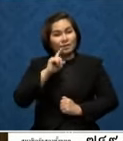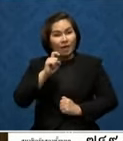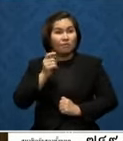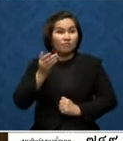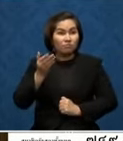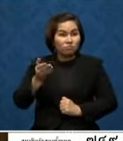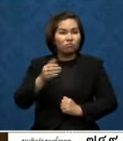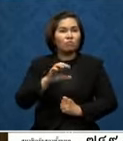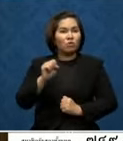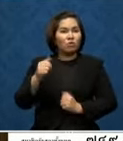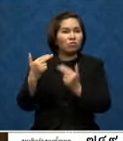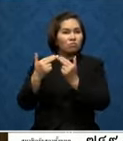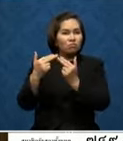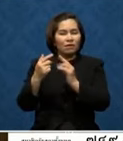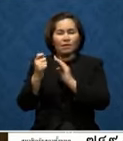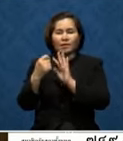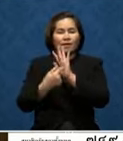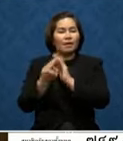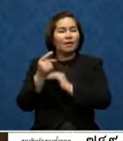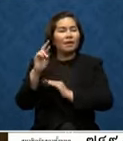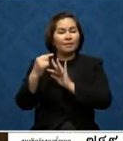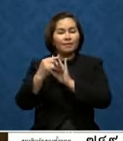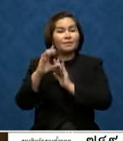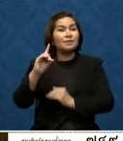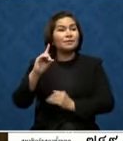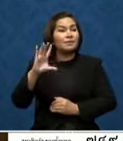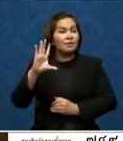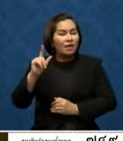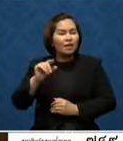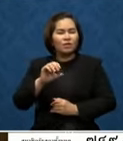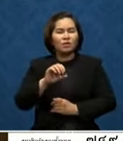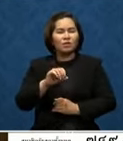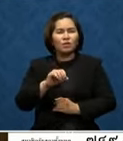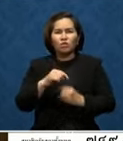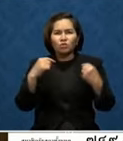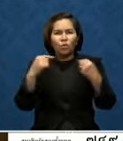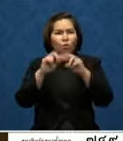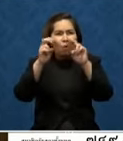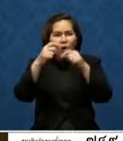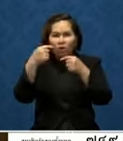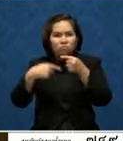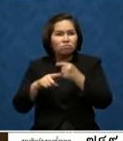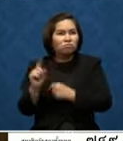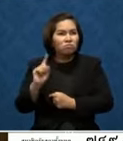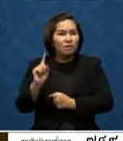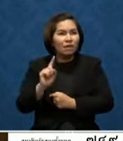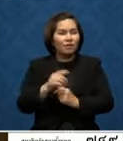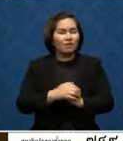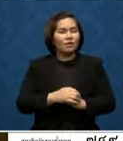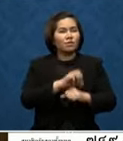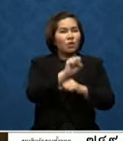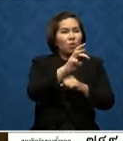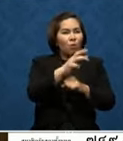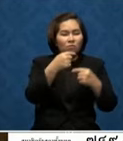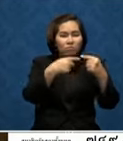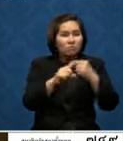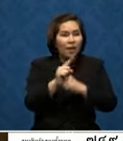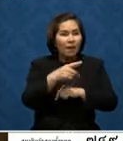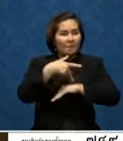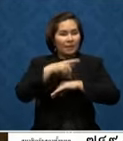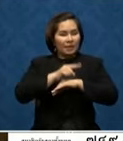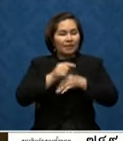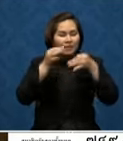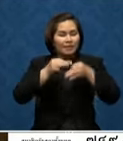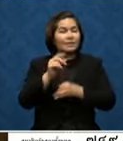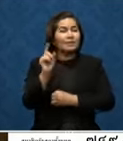อัครเดชเสนอญัตติตามข้อใดท่านเสรีเสนอตามคติตามข้อใดและท่านประธานวินิจฉัยตามข้อใด